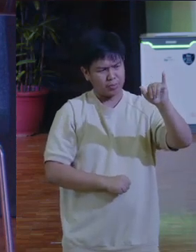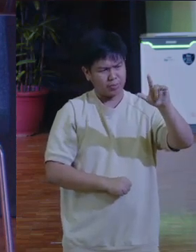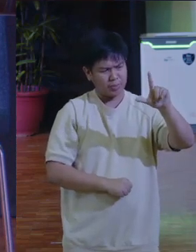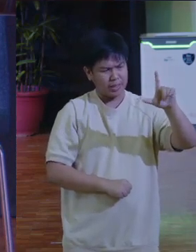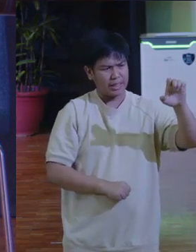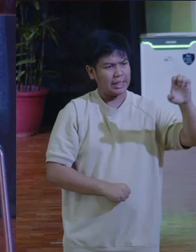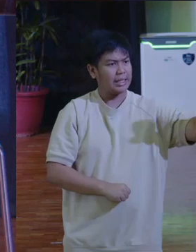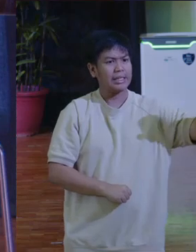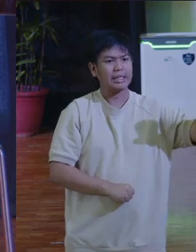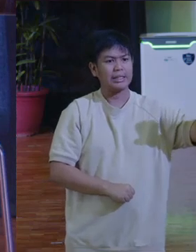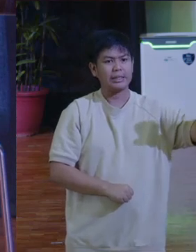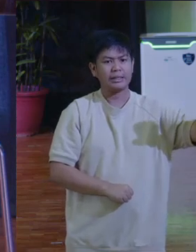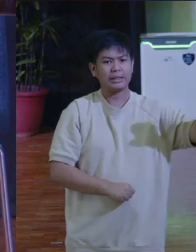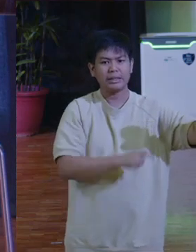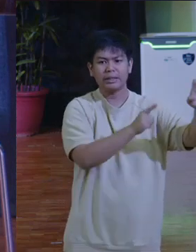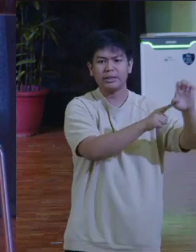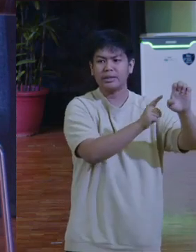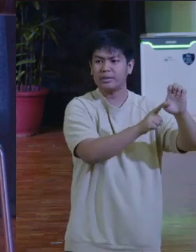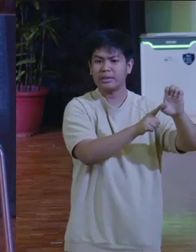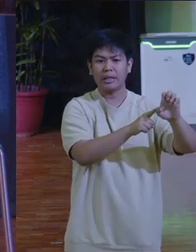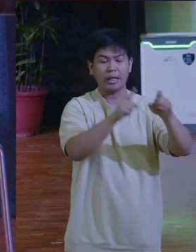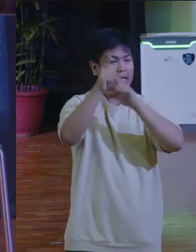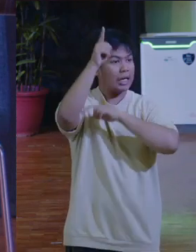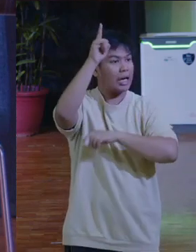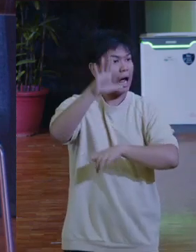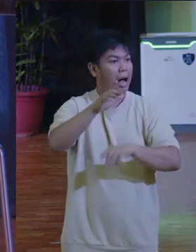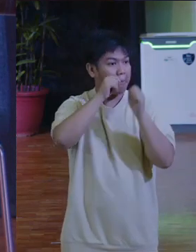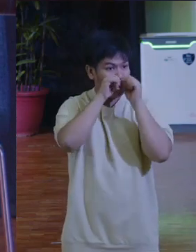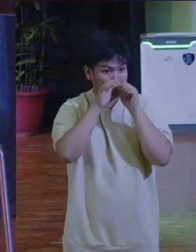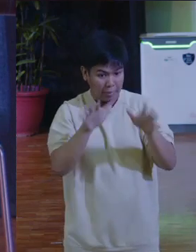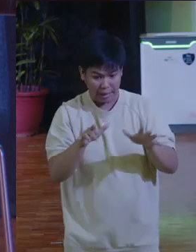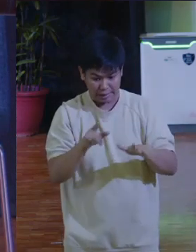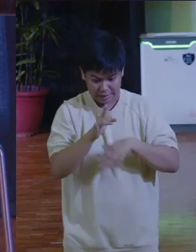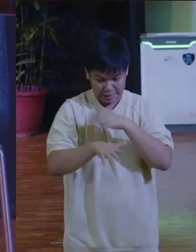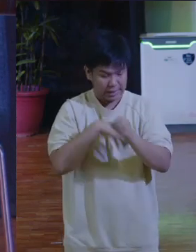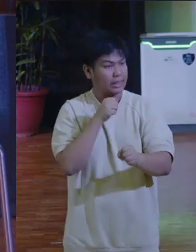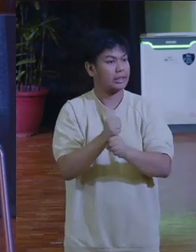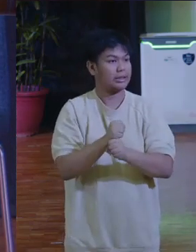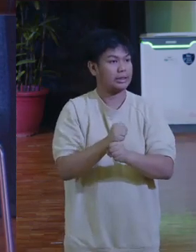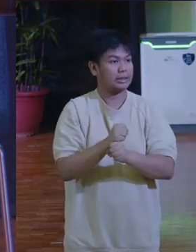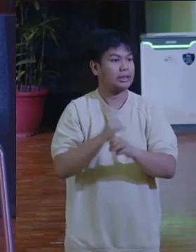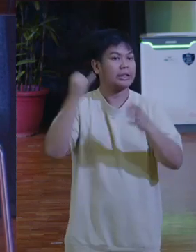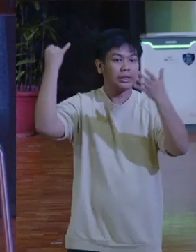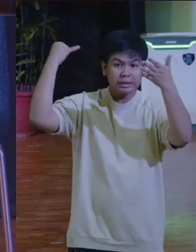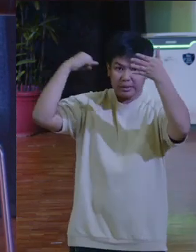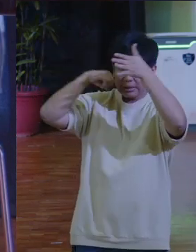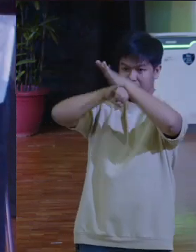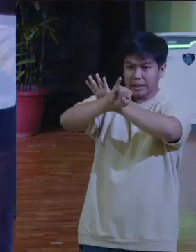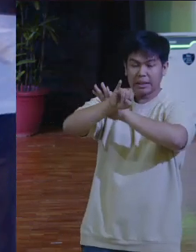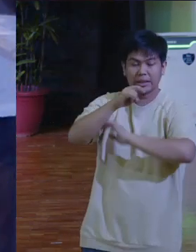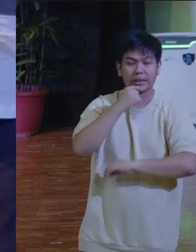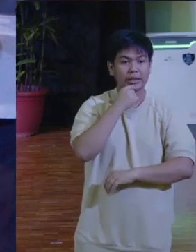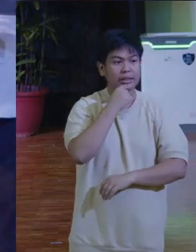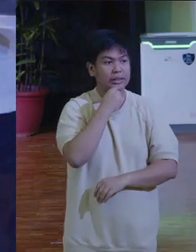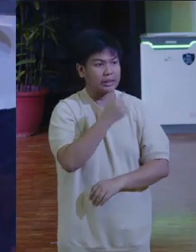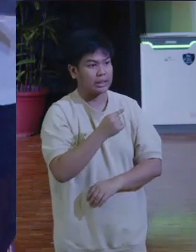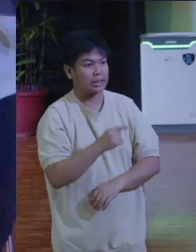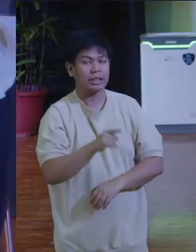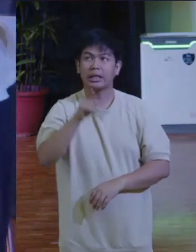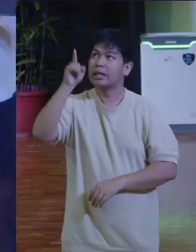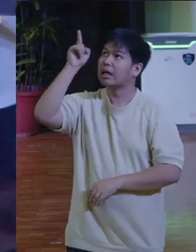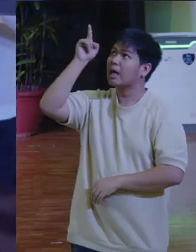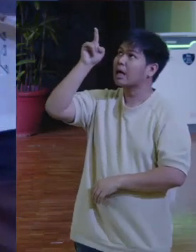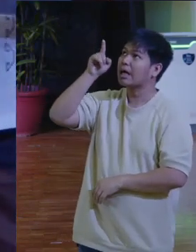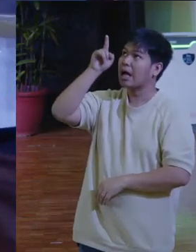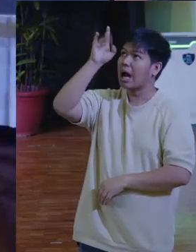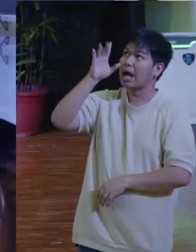of the Lord's favor. So nung sinabi ito na Isaiah, na idideklara ng hari ng mga hari, ng Mesias ng